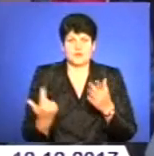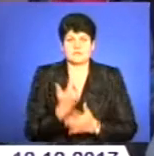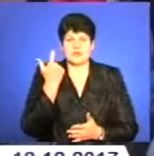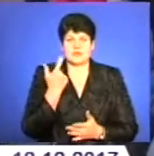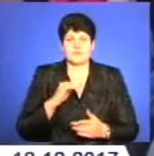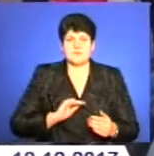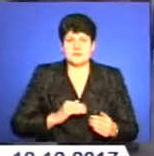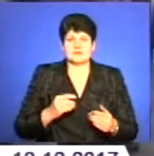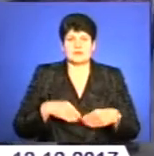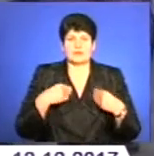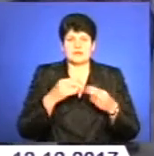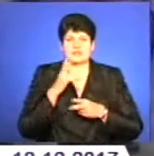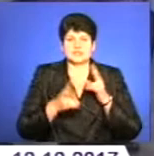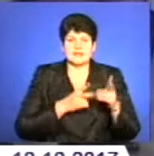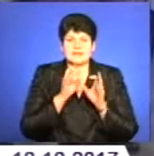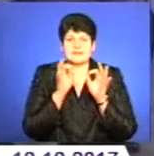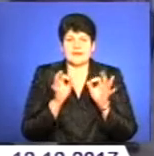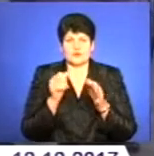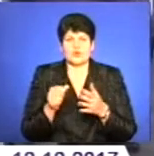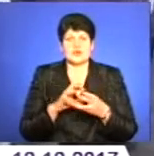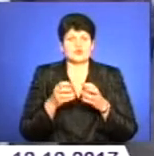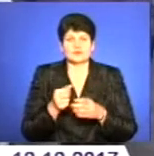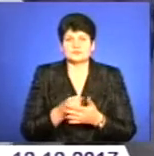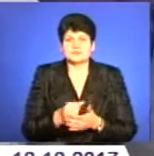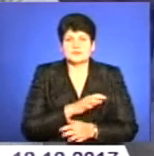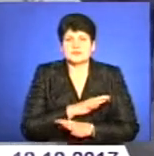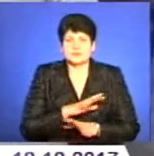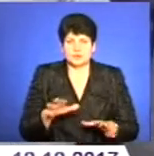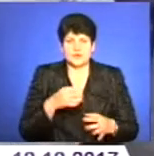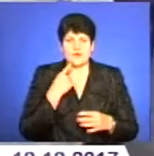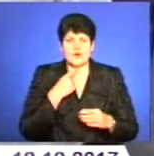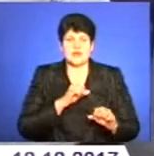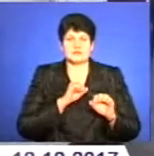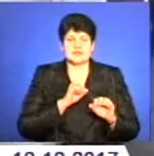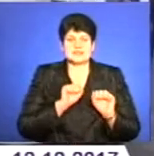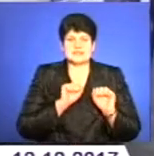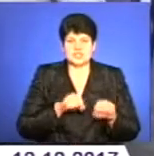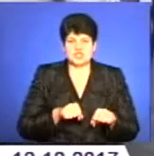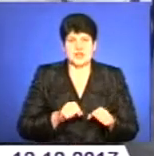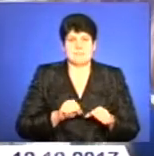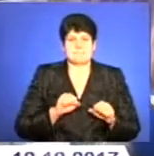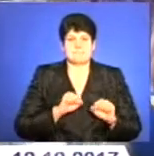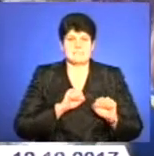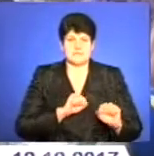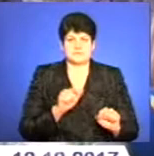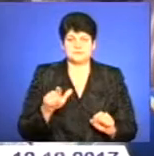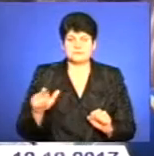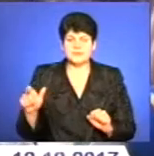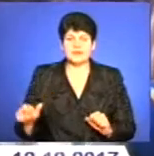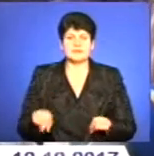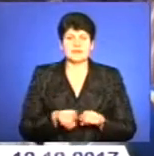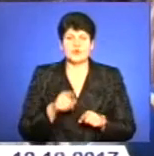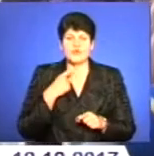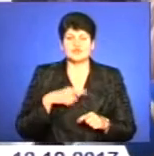підприємці подали скаргу, але ніякого результату не добилися, розповідає адвокат, яка захищає права пікетувальників. Також каже, що директор